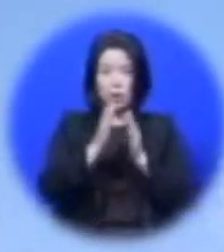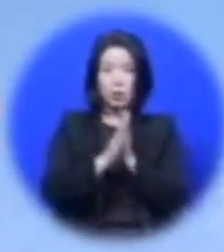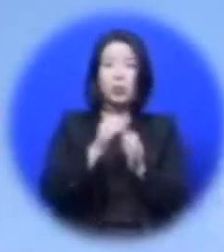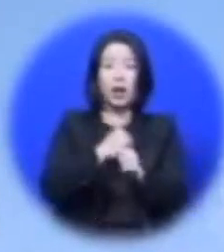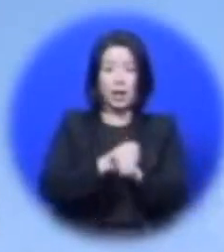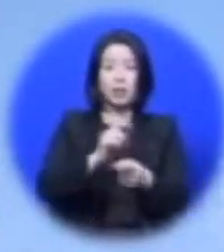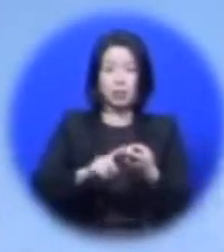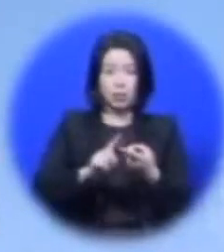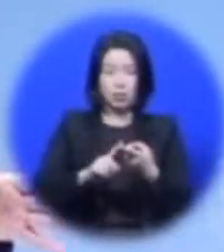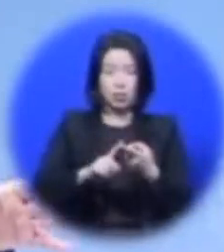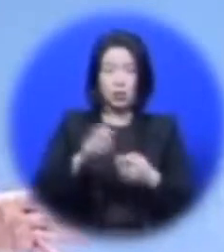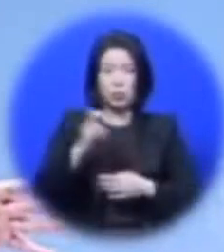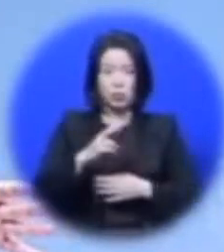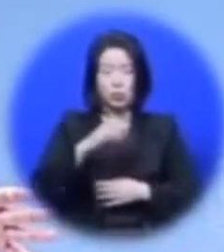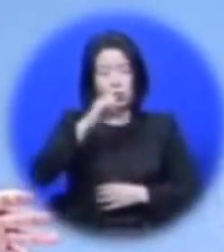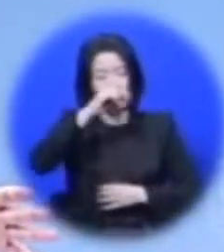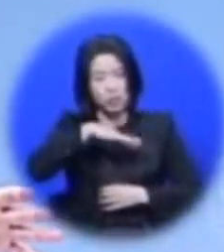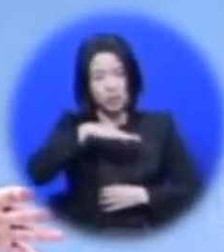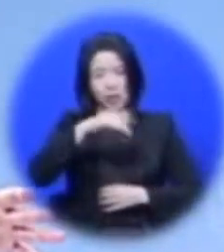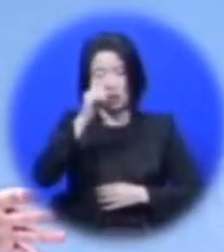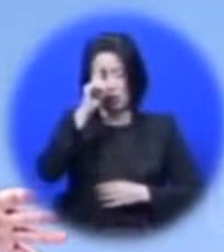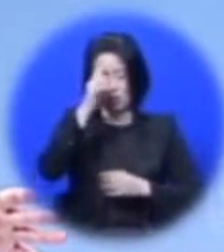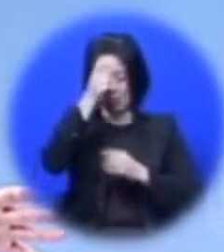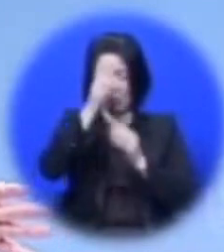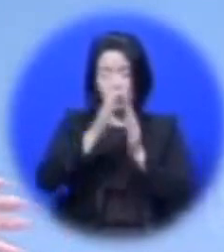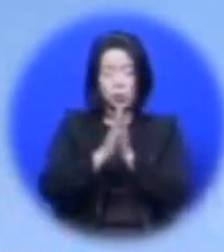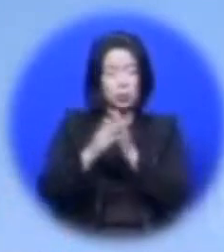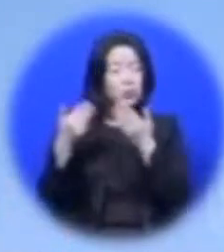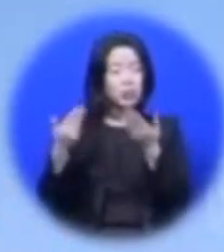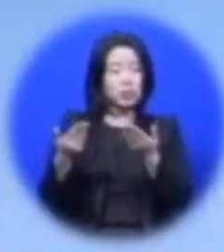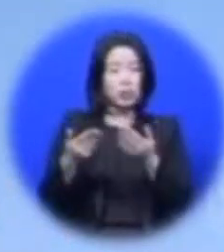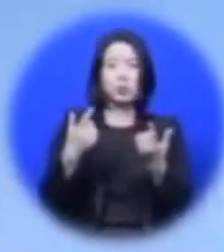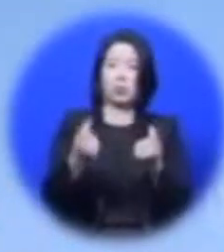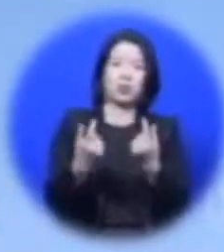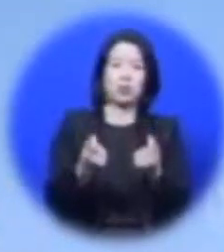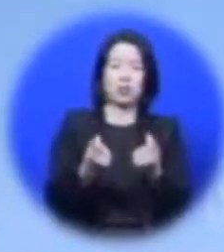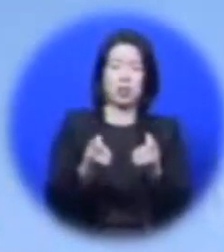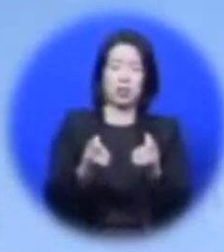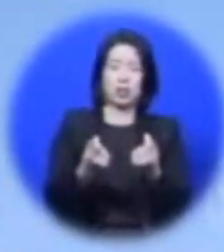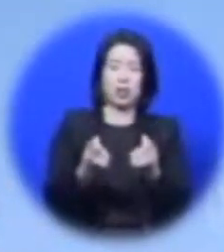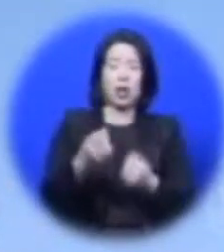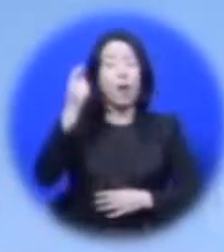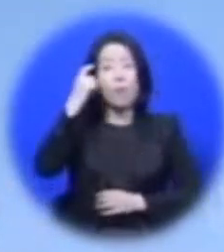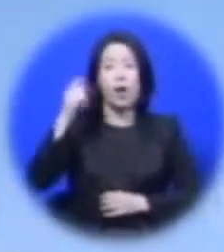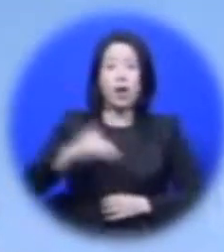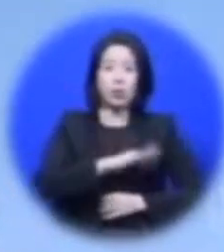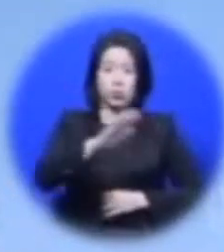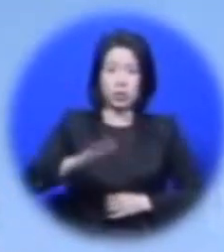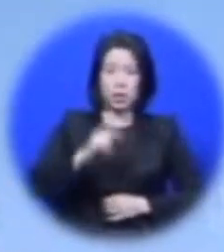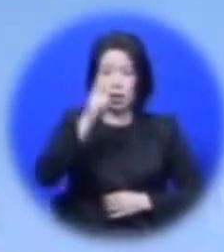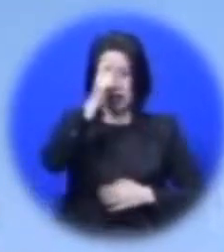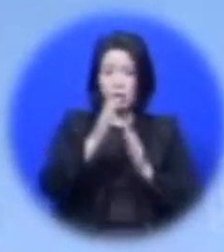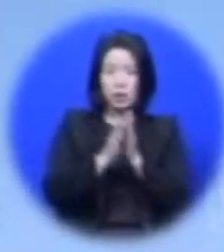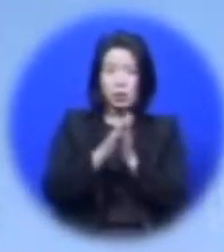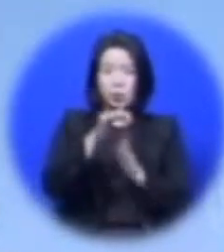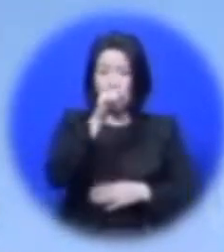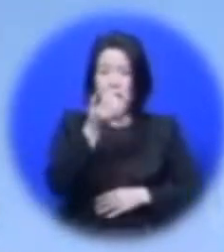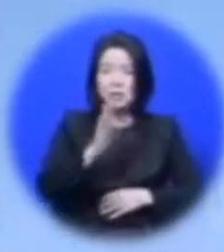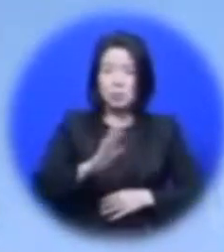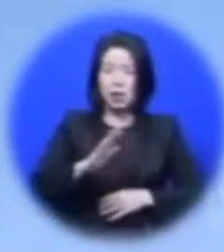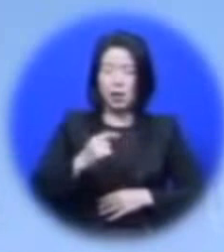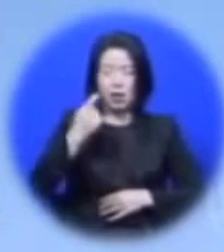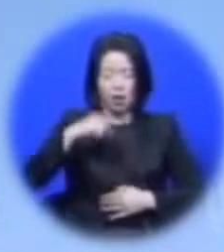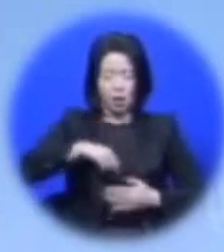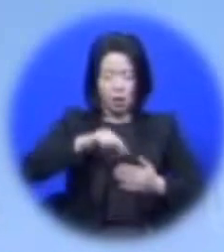무턱대고 기도하는 것과는 똑같을 수가 있겠어요? 왜 우리가 기도는 한다고 하는데도 속 시원하게